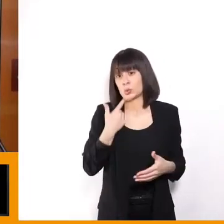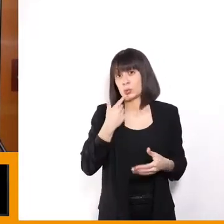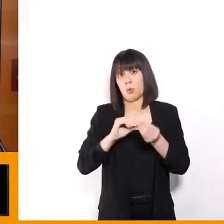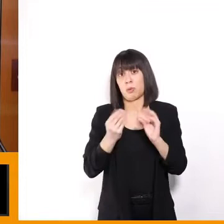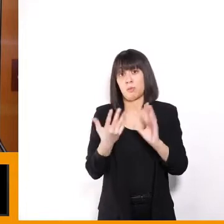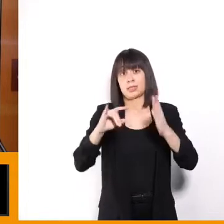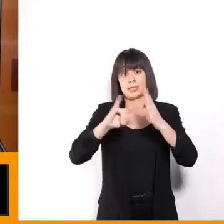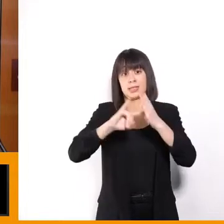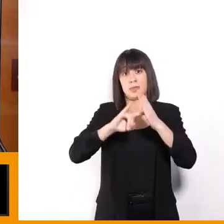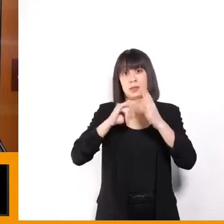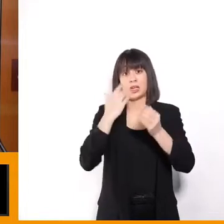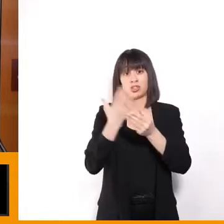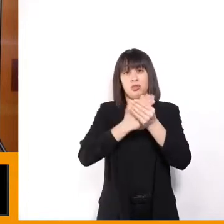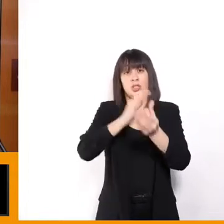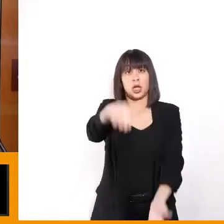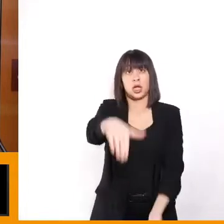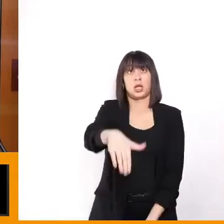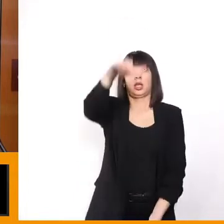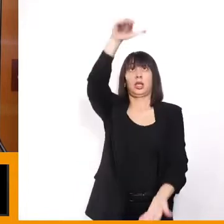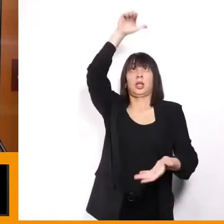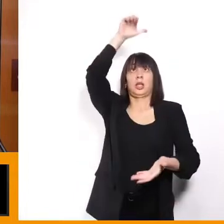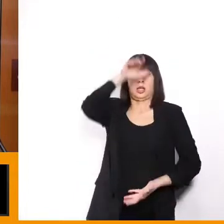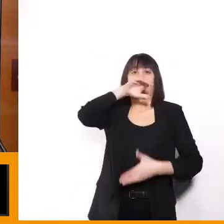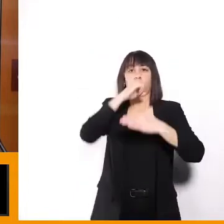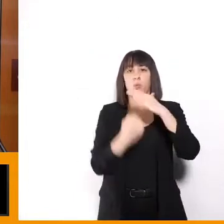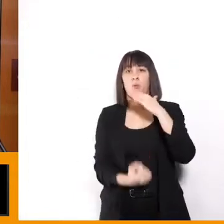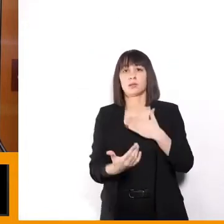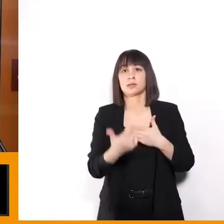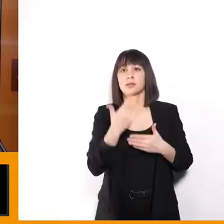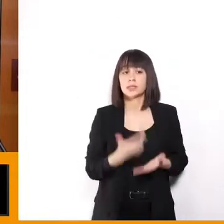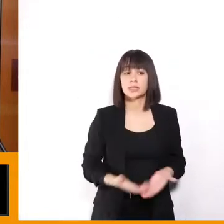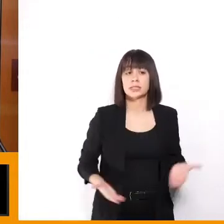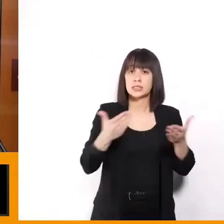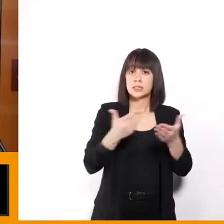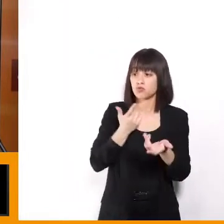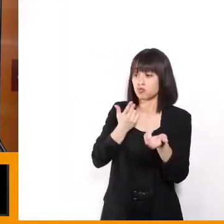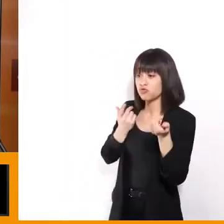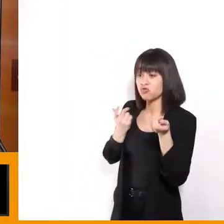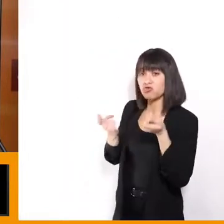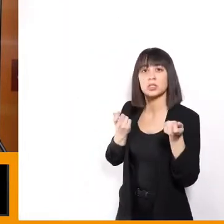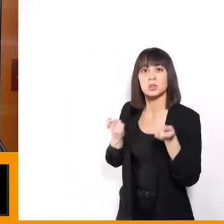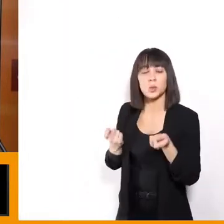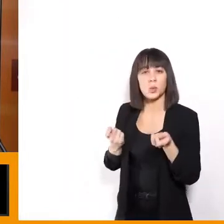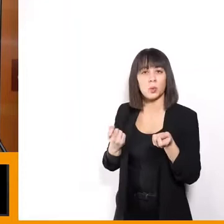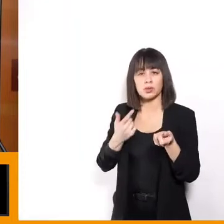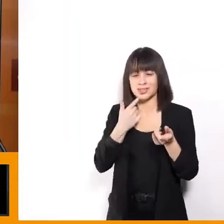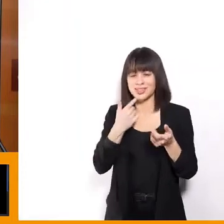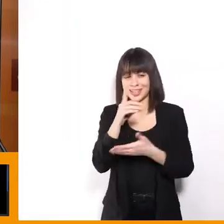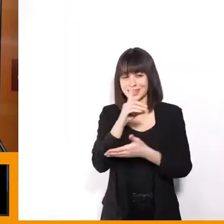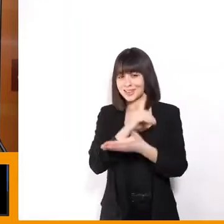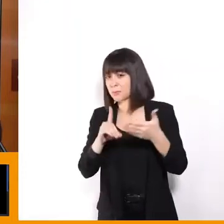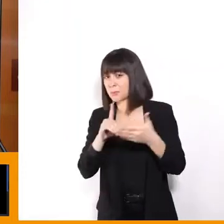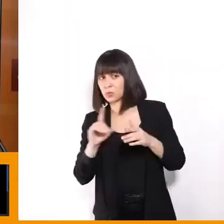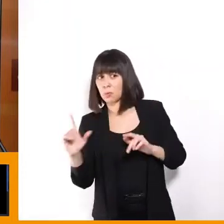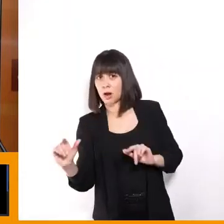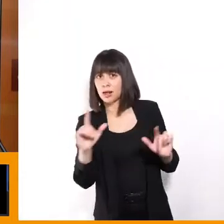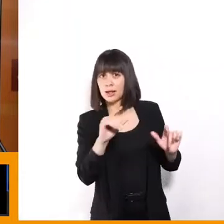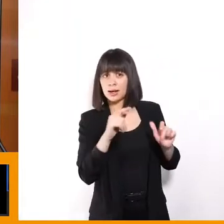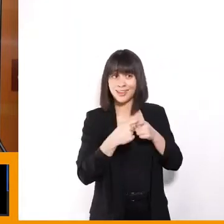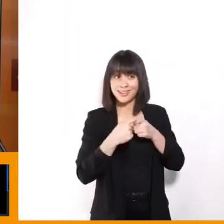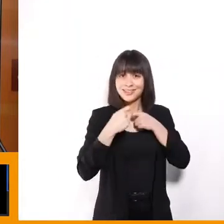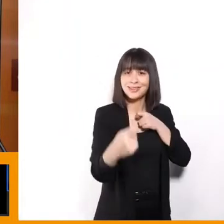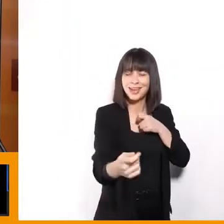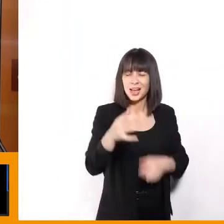que le traitement humain est extrêmement compliqué. On voit bien, dans certains départements, il y a des délais qui sont anormalement longs. Donc il faut